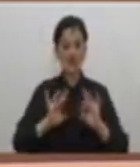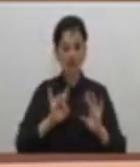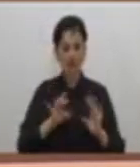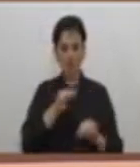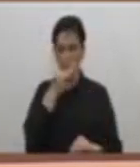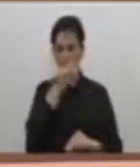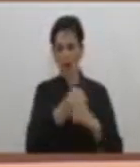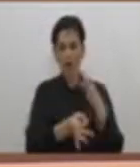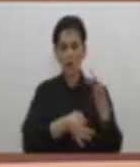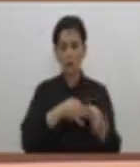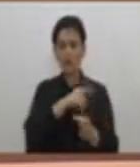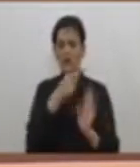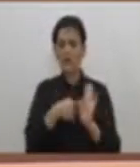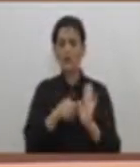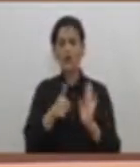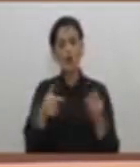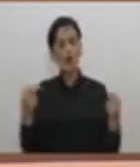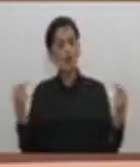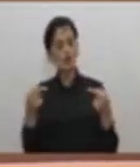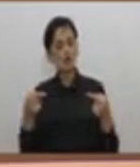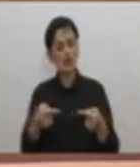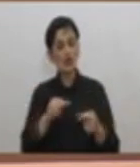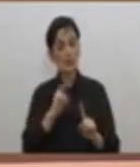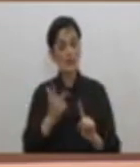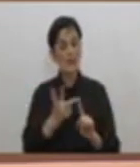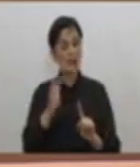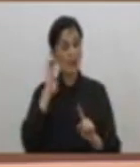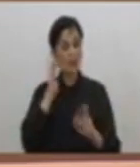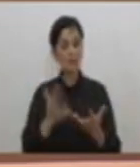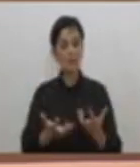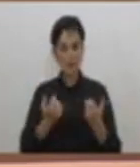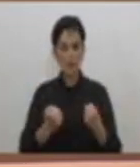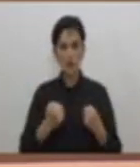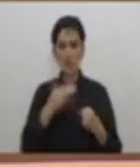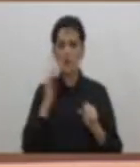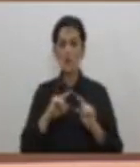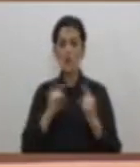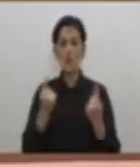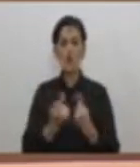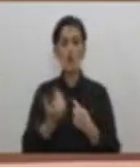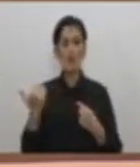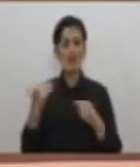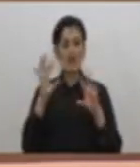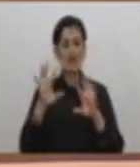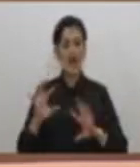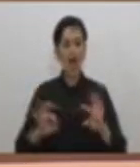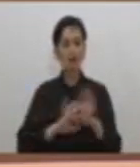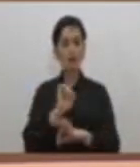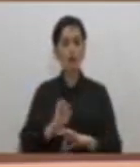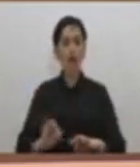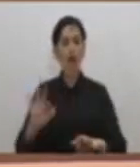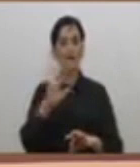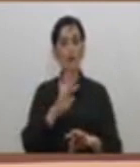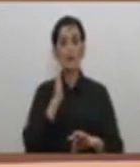გაეცა კითხვას თუ რამდენად შეესაბამება უკვე მესამე მოსმენით მიღებული უმრავლესობის ზემოხსენებული კანონპროექტი ევროპულ